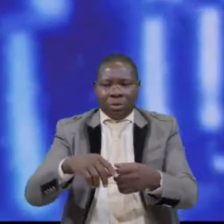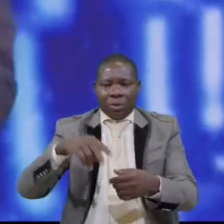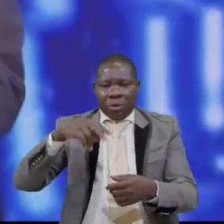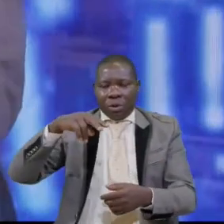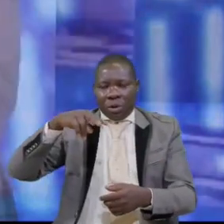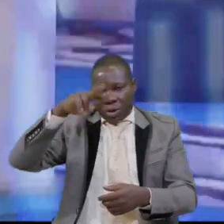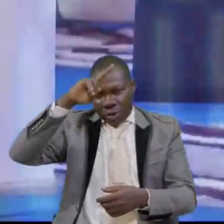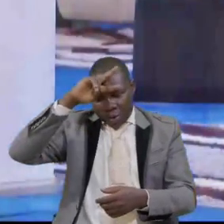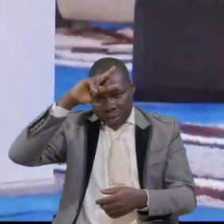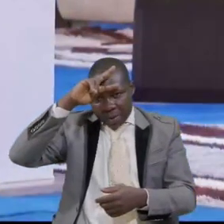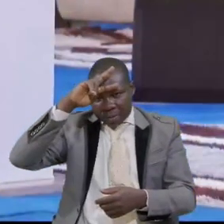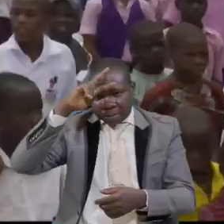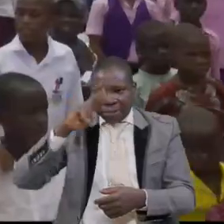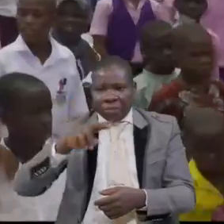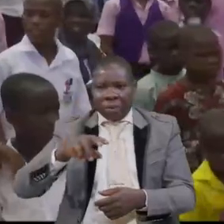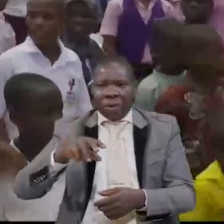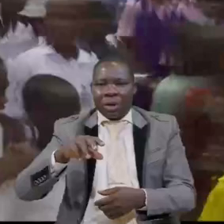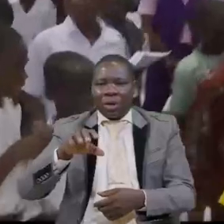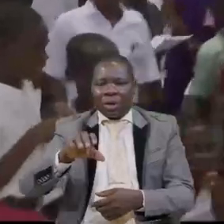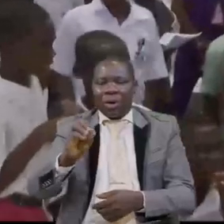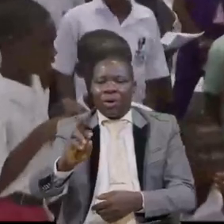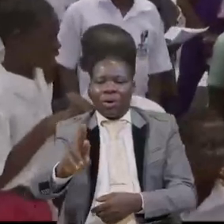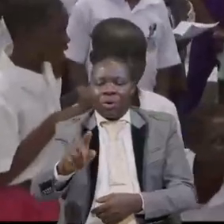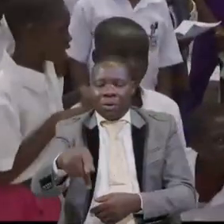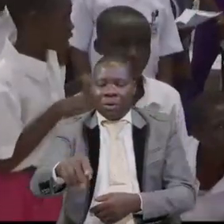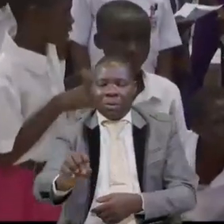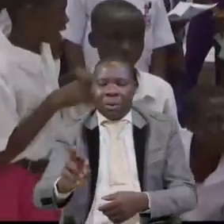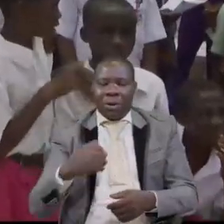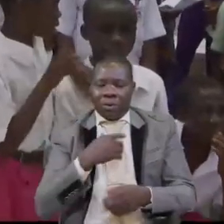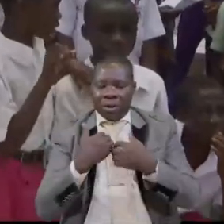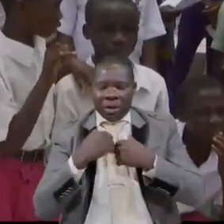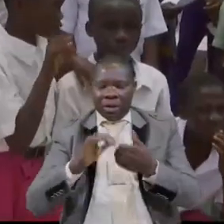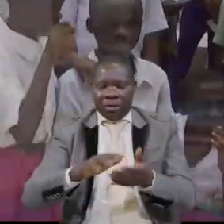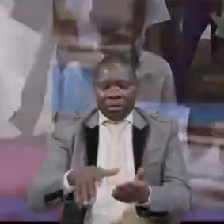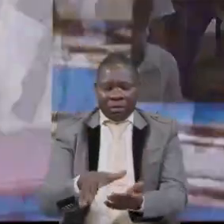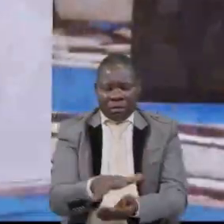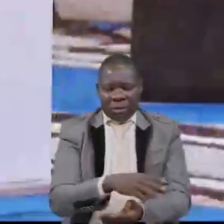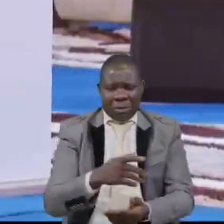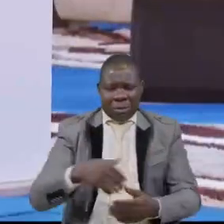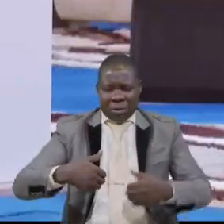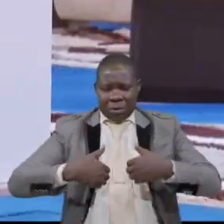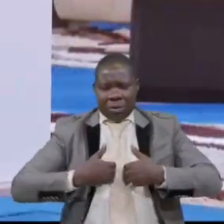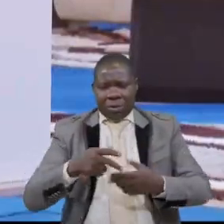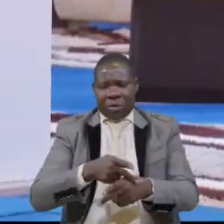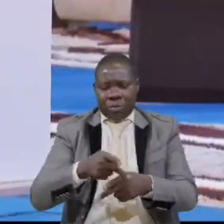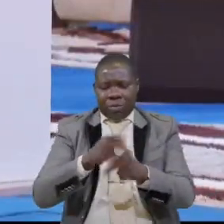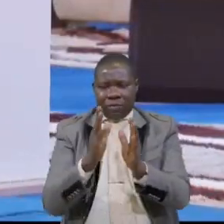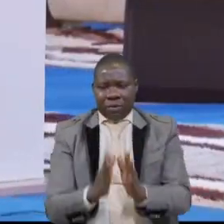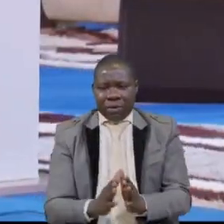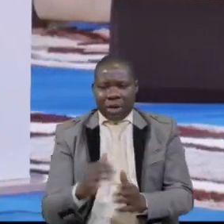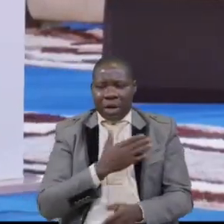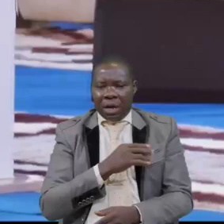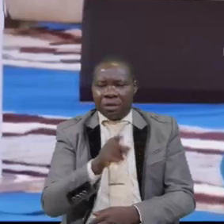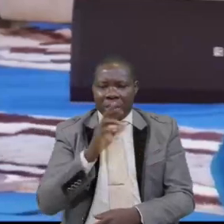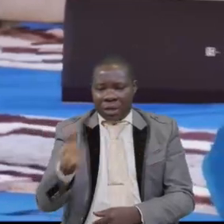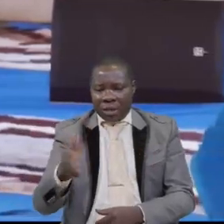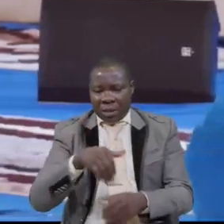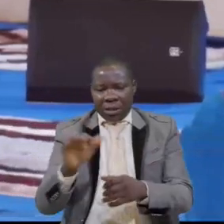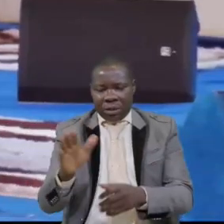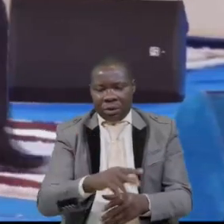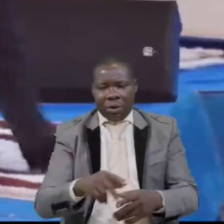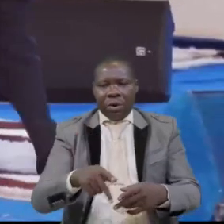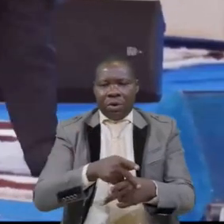système nigérian. Et nous avons ceux qui sont les jeunes professionnels. Et vous êtes là dans votre profession. Et nous